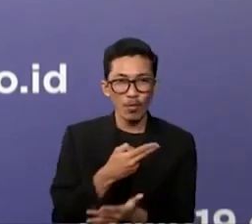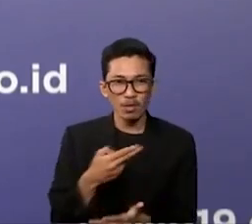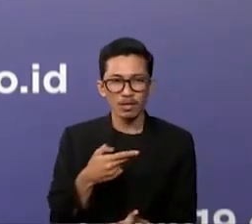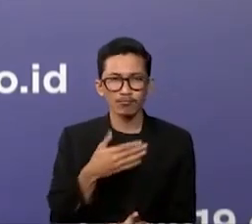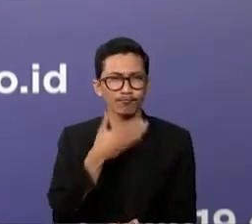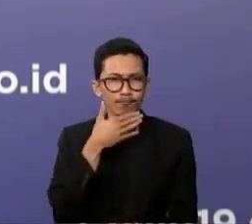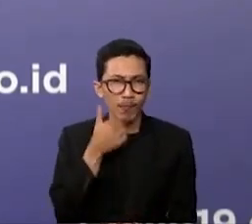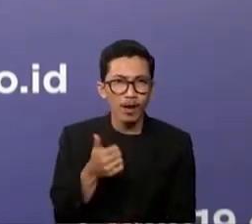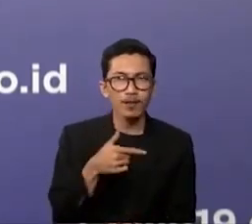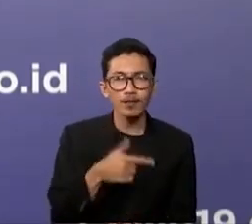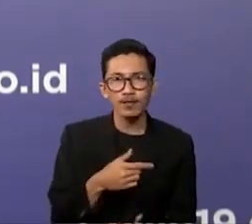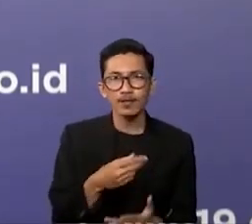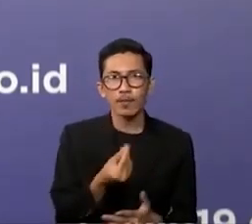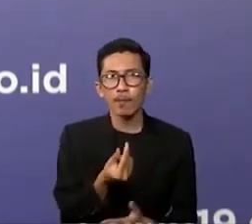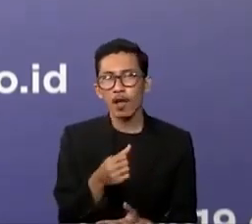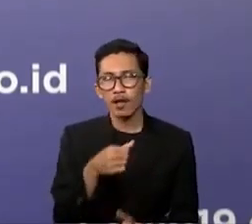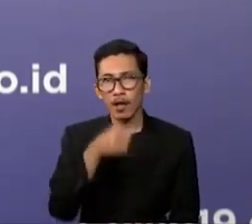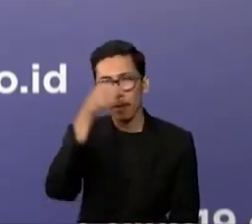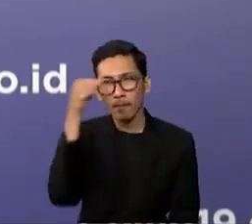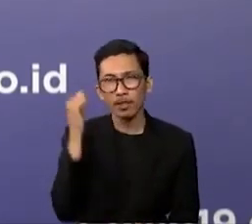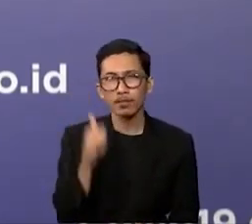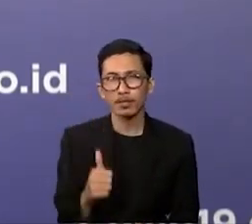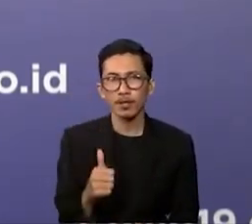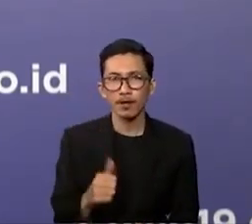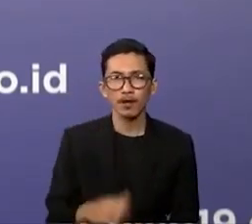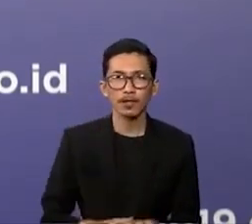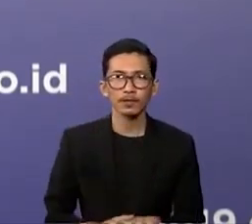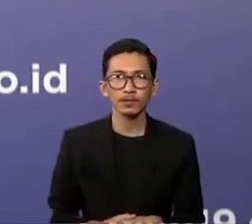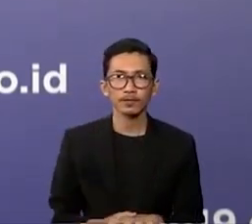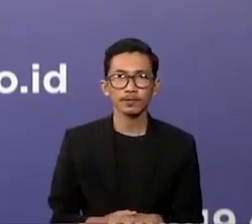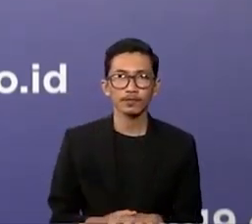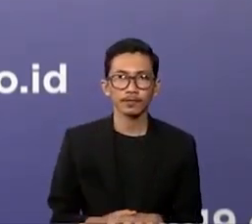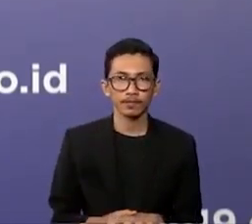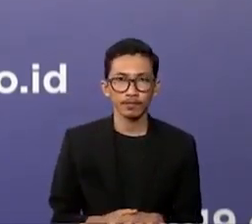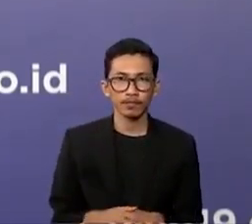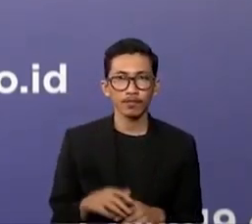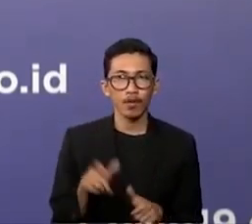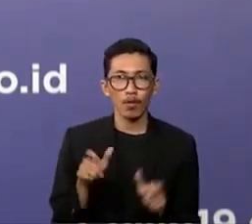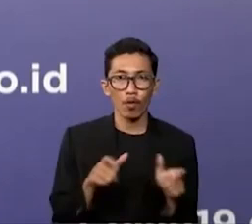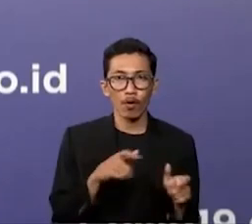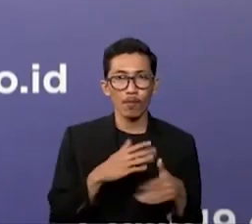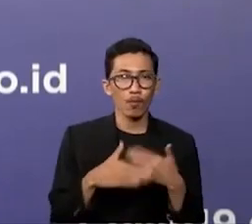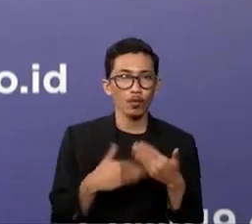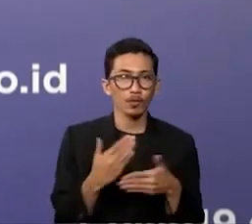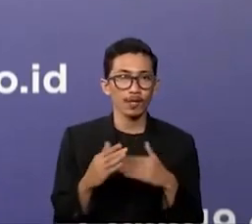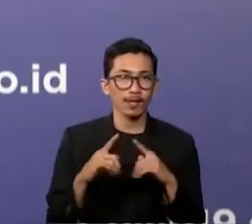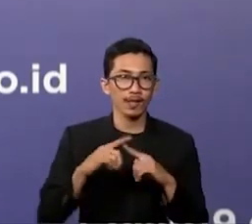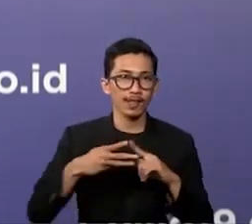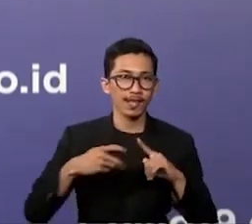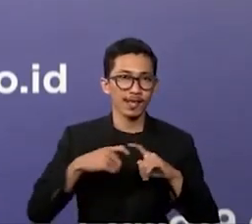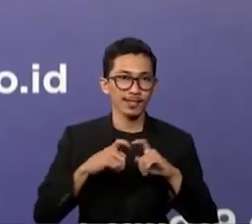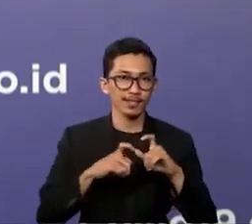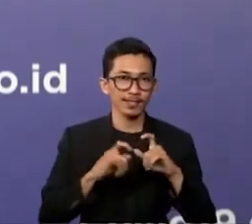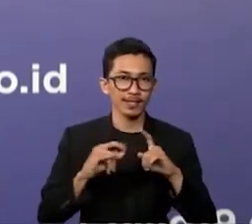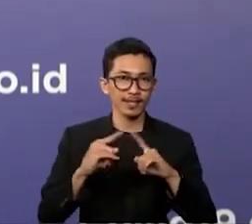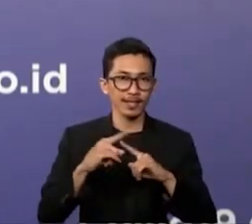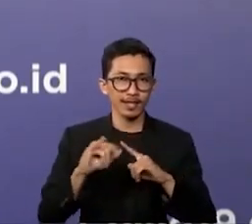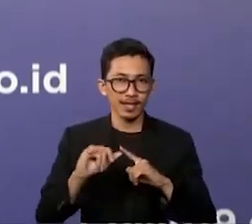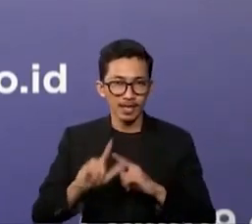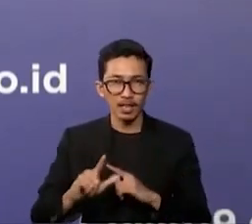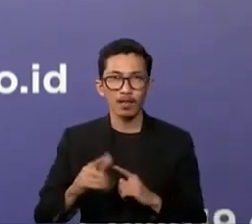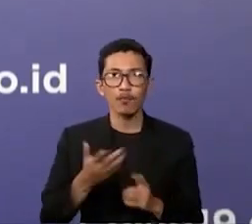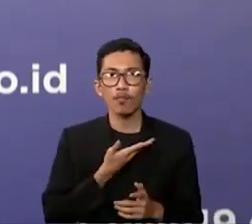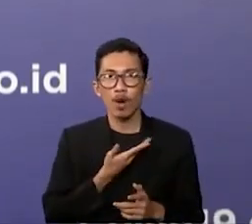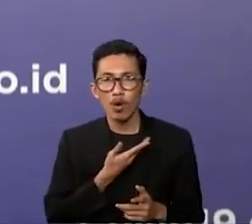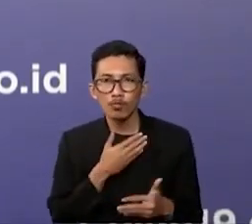lebih baik dan lebih hemat biaya Para produsen tekstil yang tergabung di asosiasi-asosiasi itu pun menyanggupi untuk